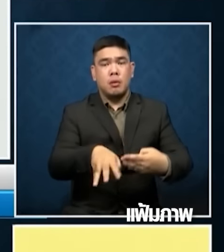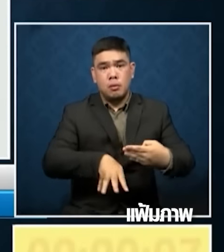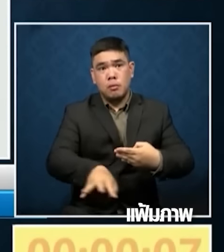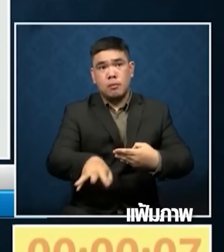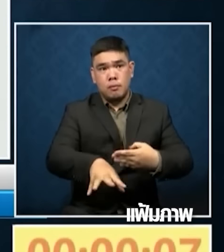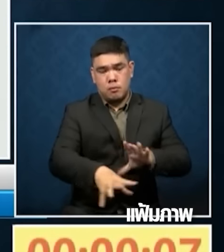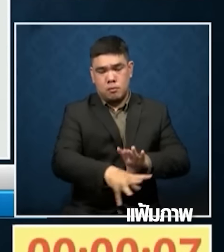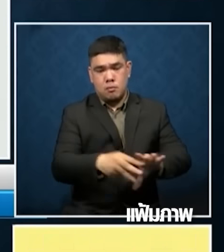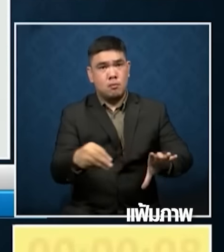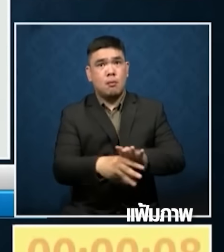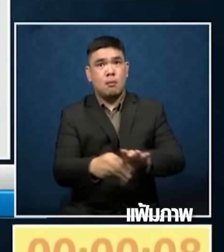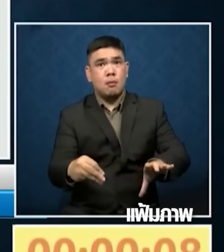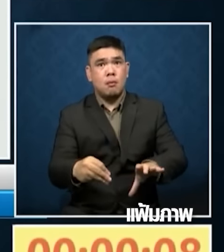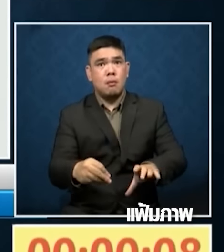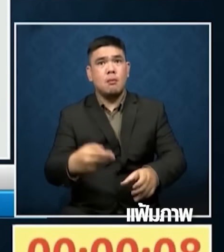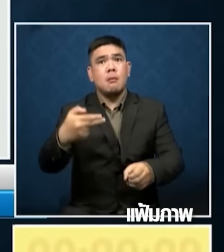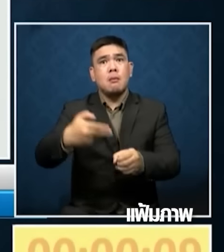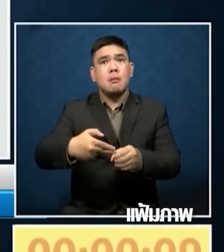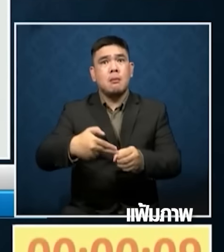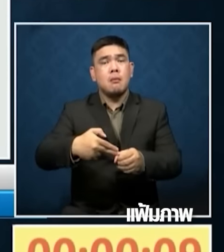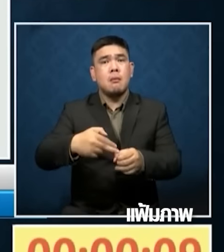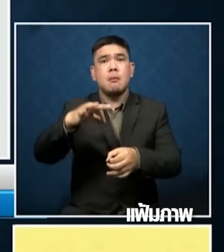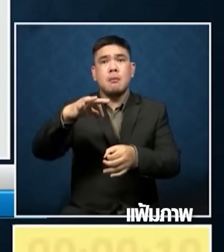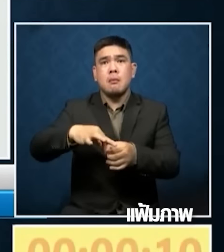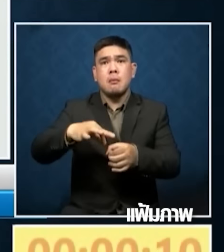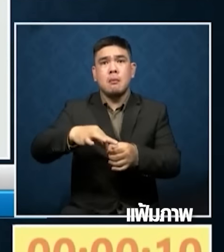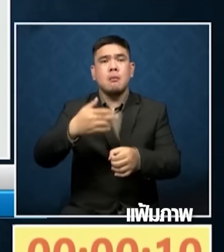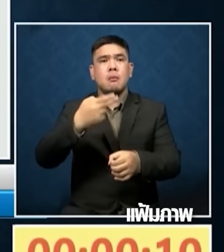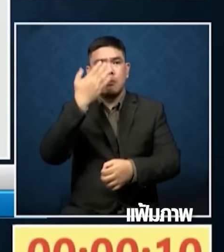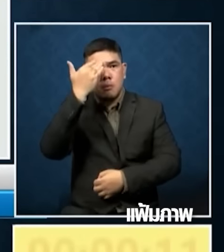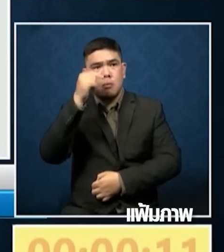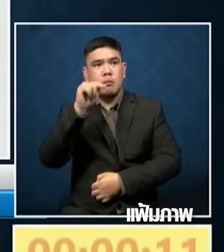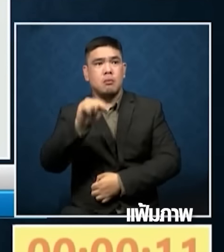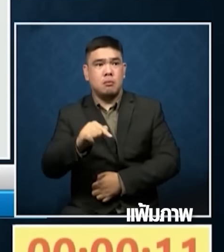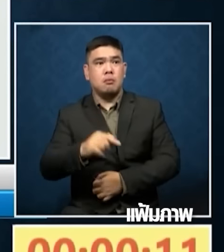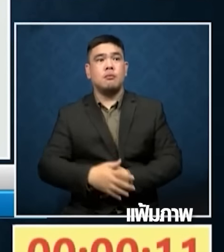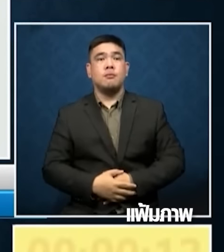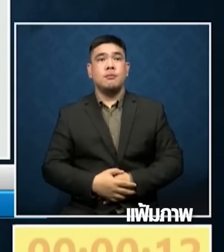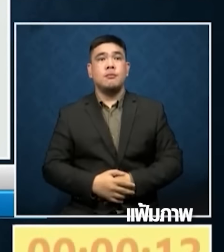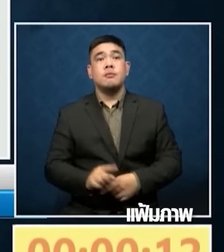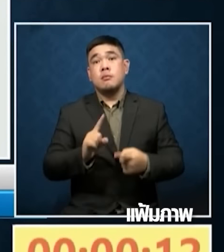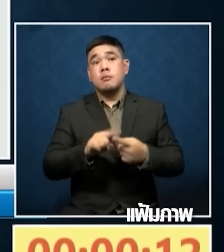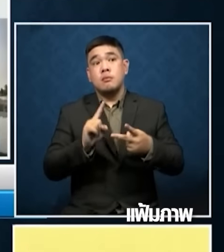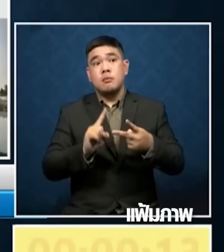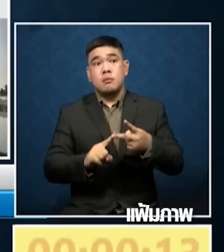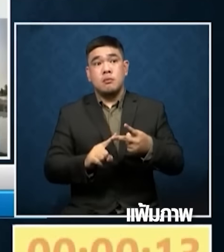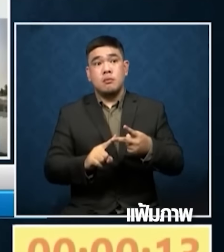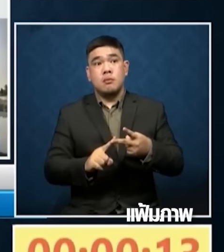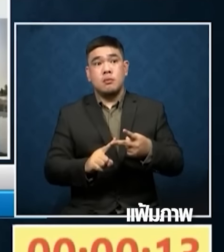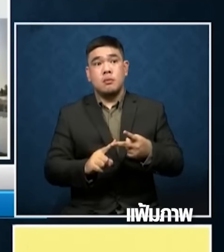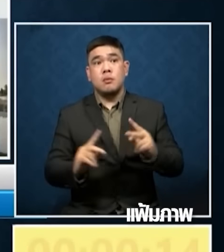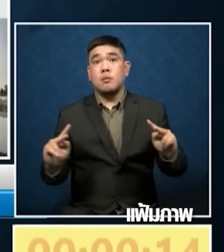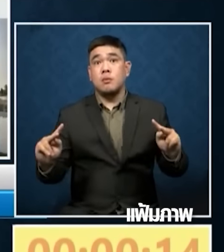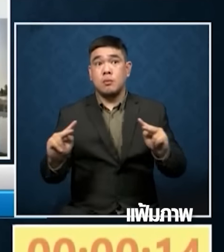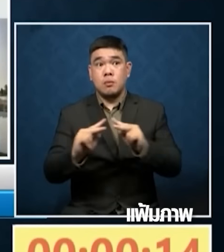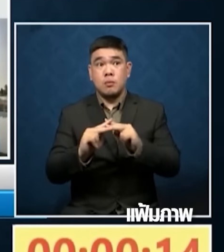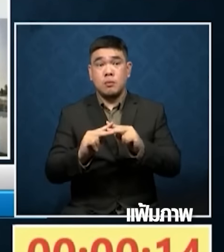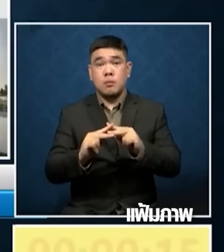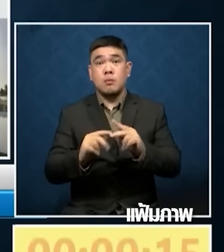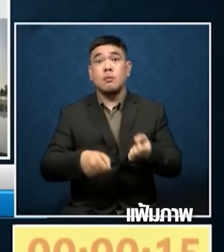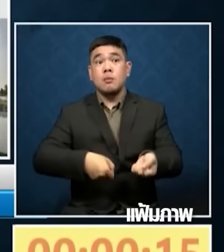สวเนี่ยมันมันถูกออกแบบมาเพื่อตอบโจทย์อือีกแบบนึงในสิ่งที่สสทำให้ไม่ได้อยู่แล้วอื